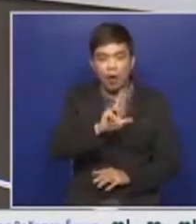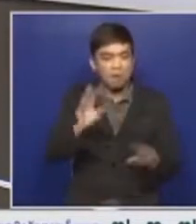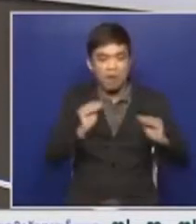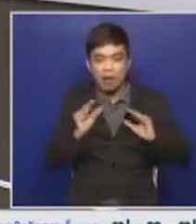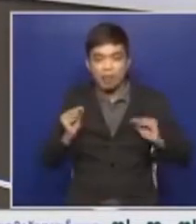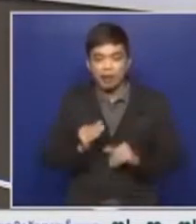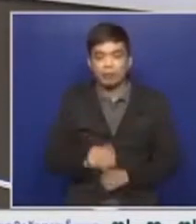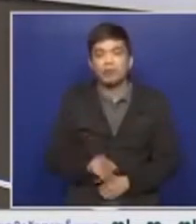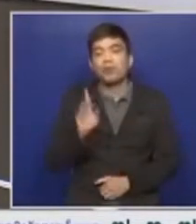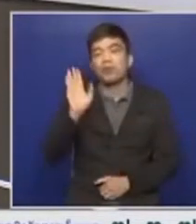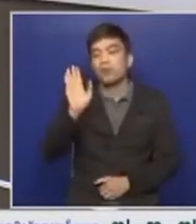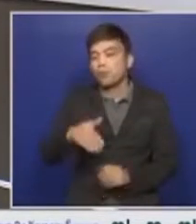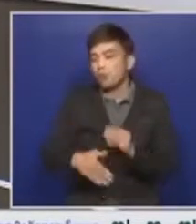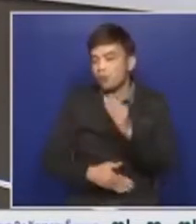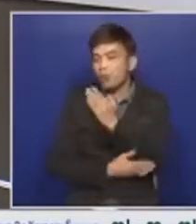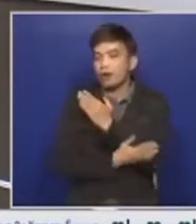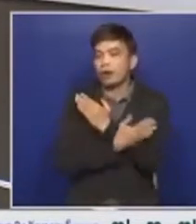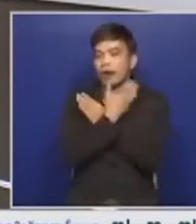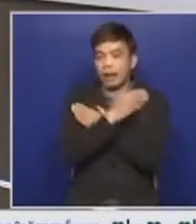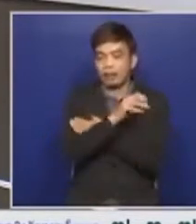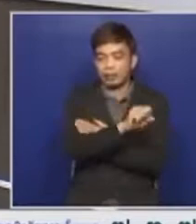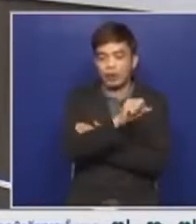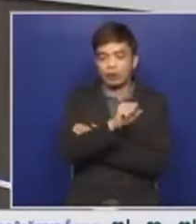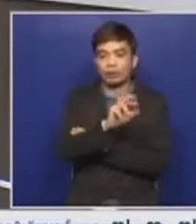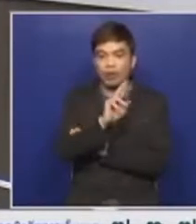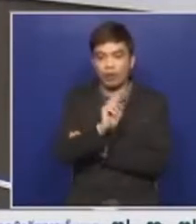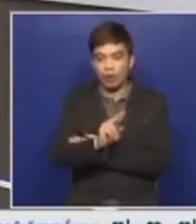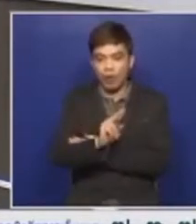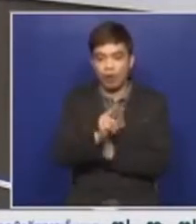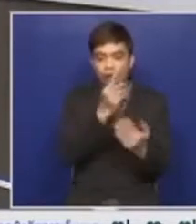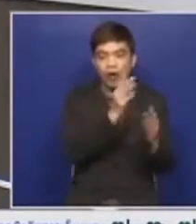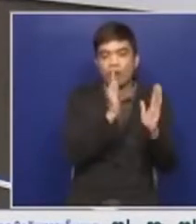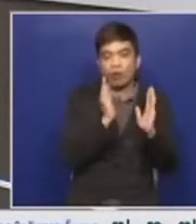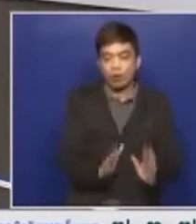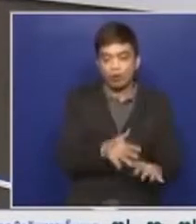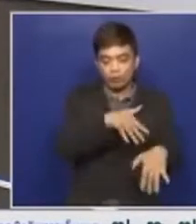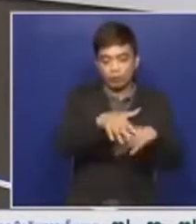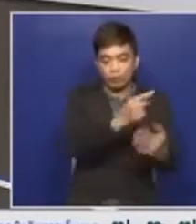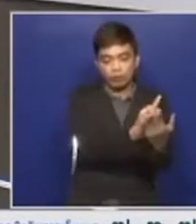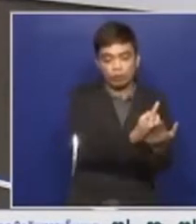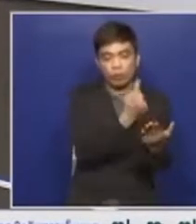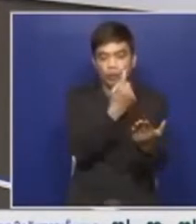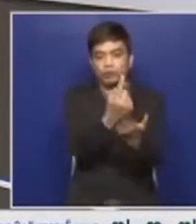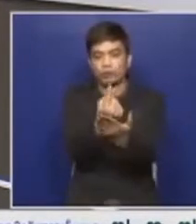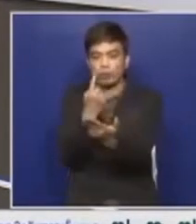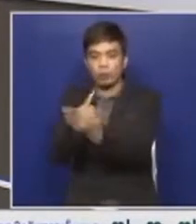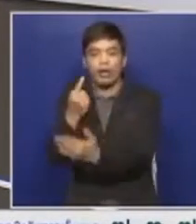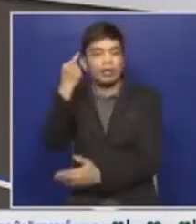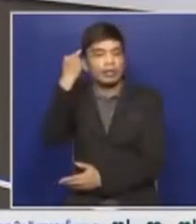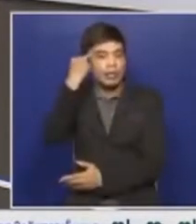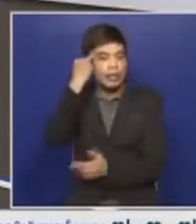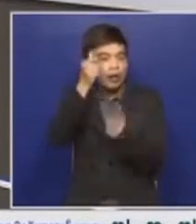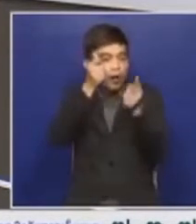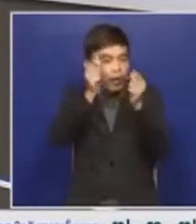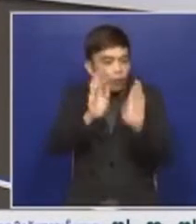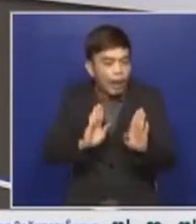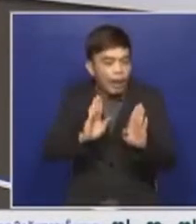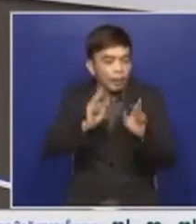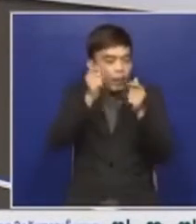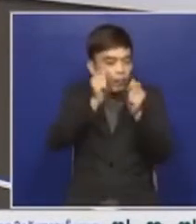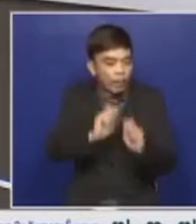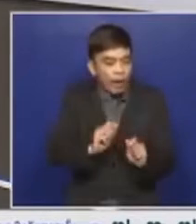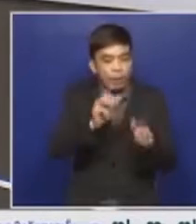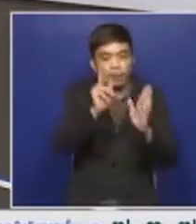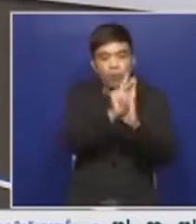นี่คือโอกาสที่เวทีศ.จะกลายเป็นเวทีที่ตัวแทนประชาชนจะออกแบบและธรรมนูญในแบบที่ประชาชนต้องการ